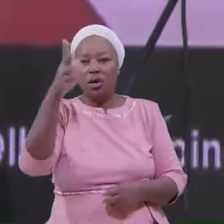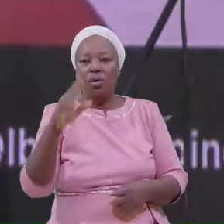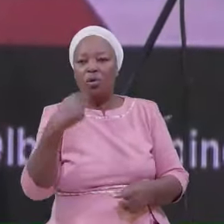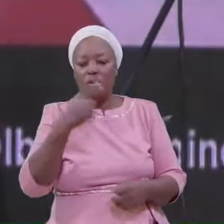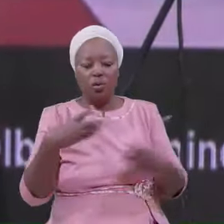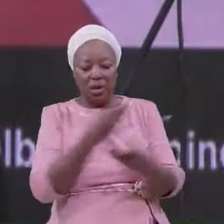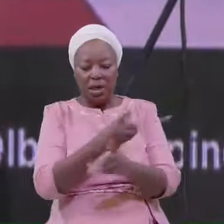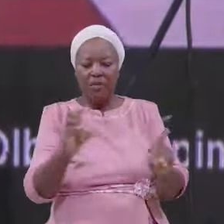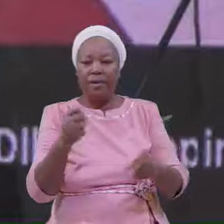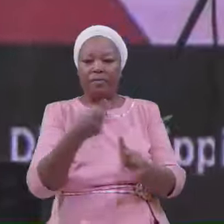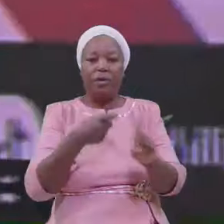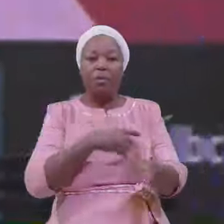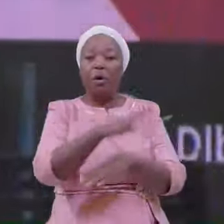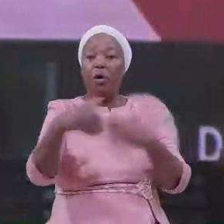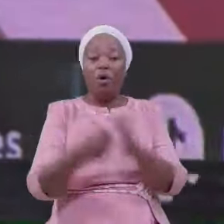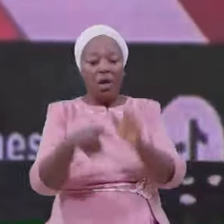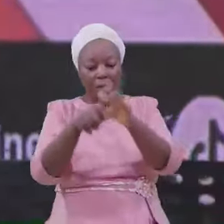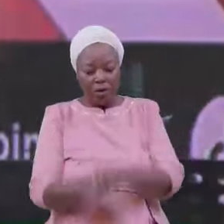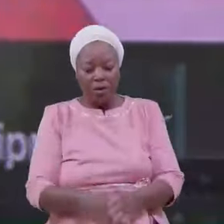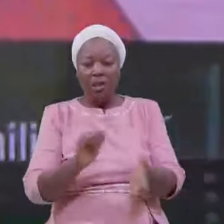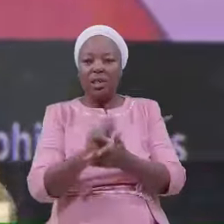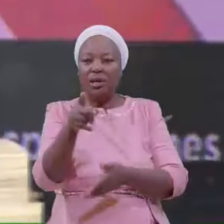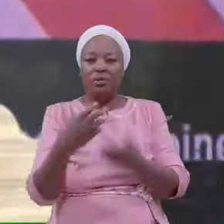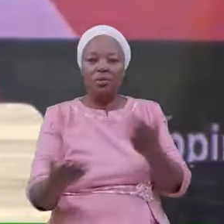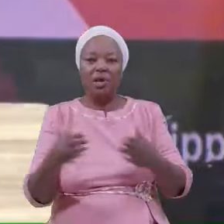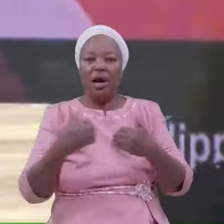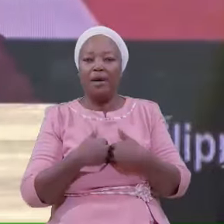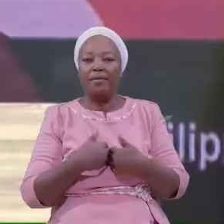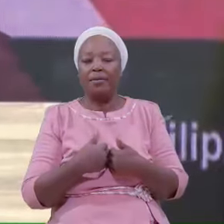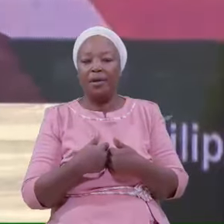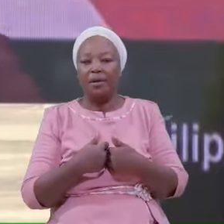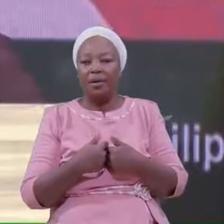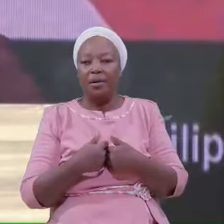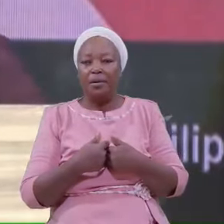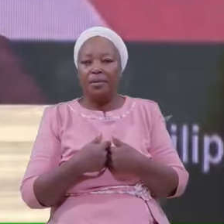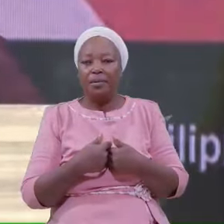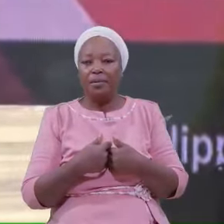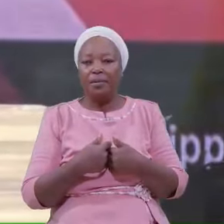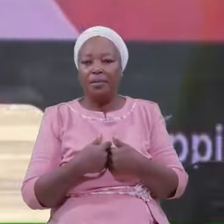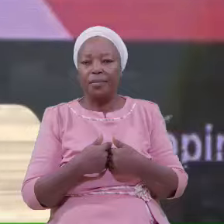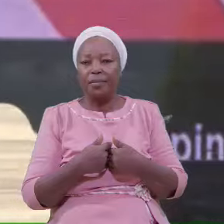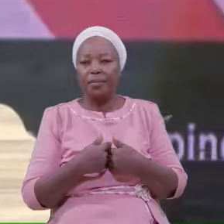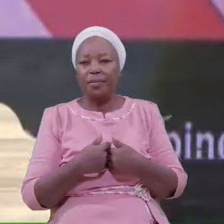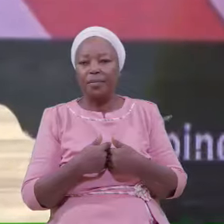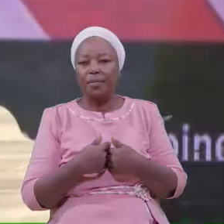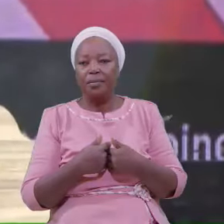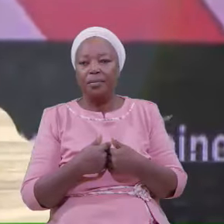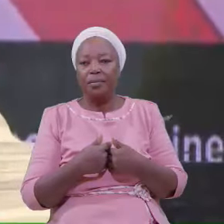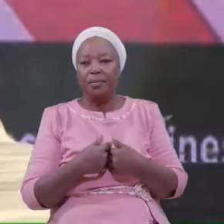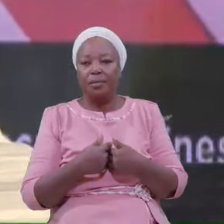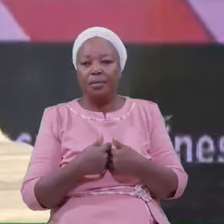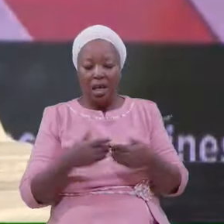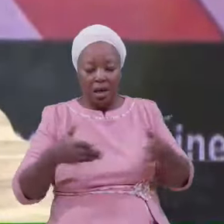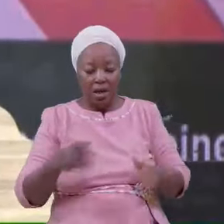every oppression you may have. Ang Panginoon ang nagpapagaling sa lahat ng opresyon ng masamang espiritu. Let me read the words